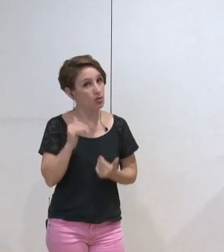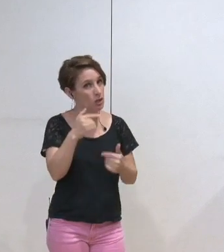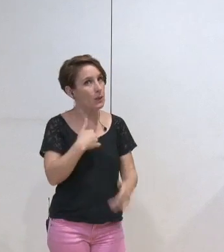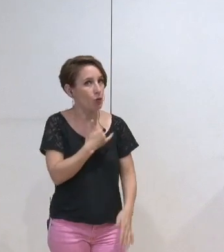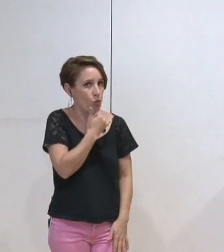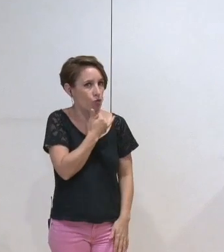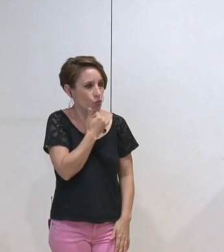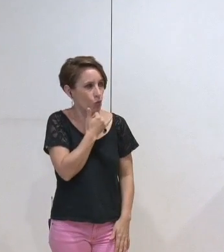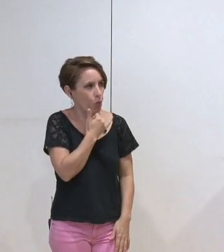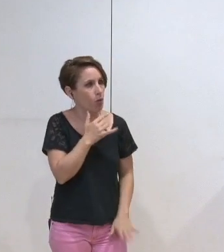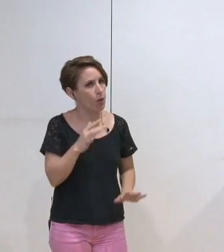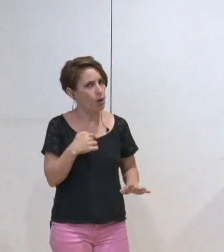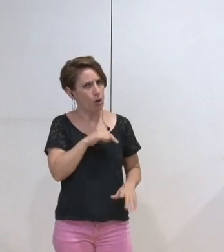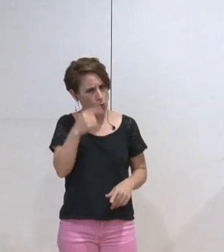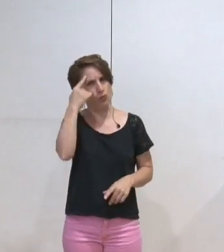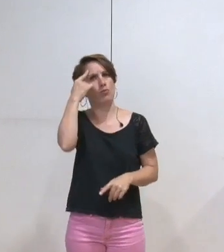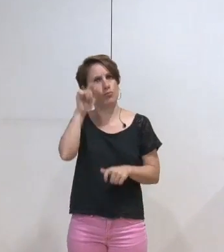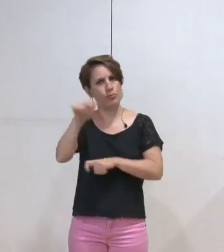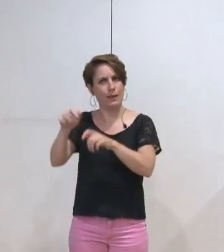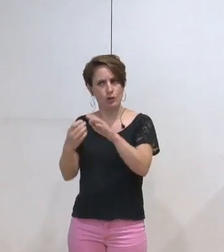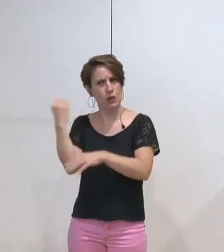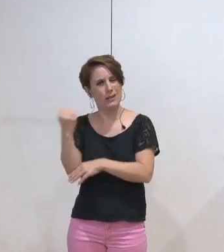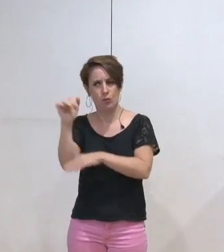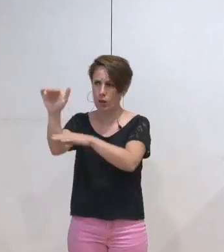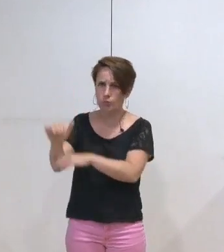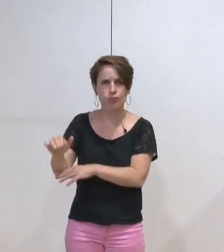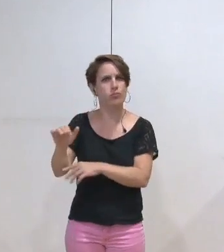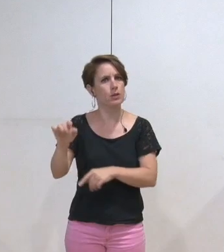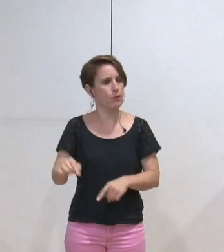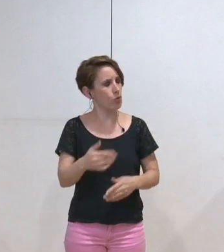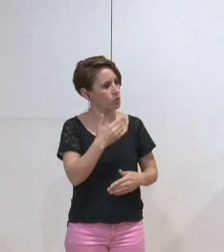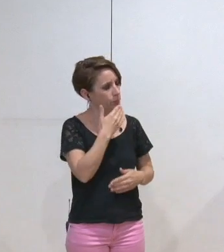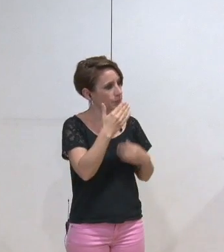notre souhait au nom de ces personne isolée sera entendu je vous